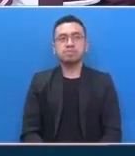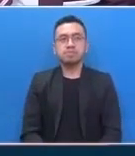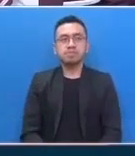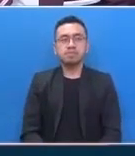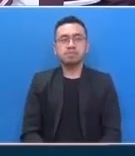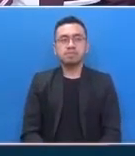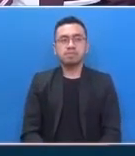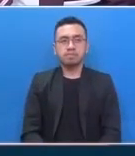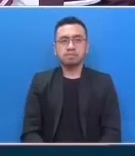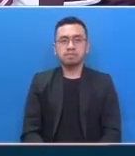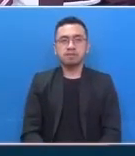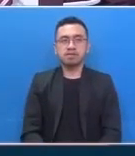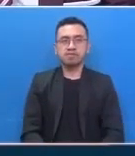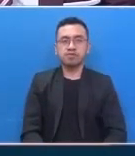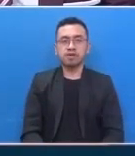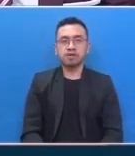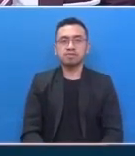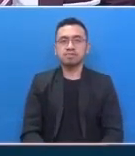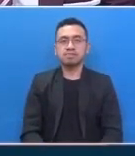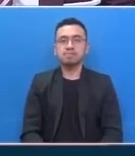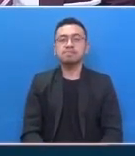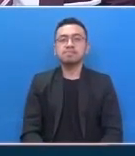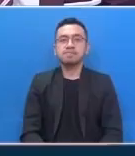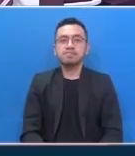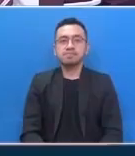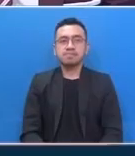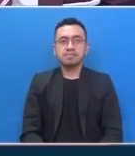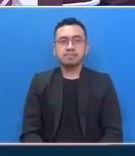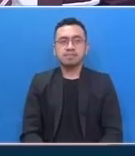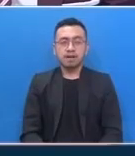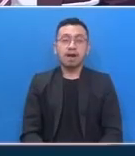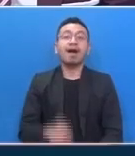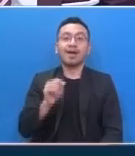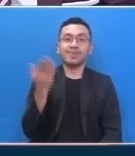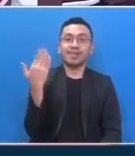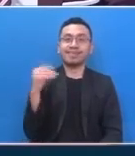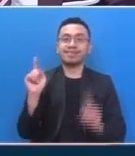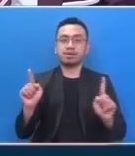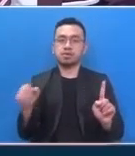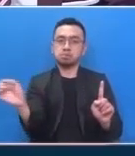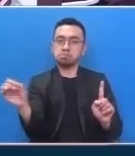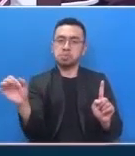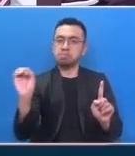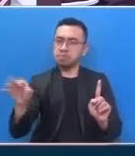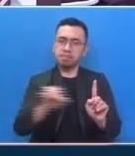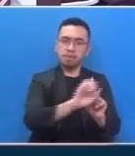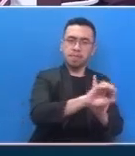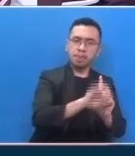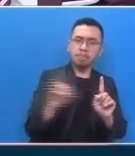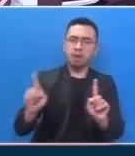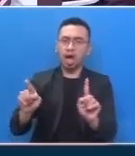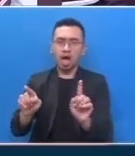Pal Bagaimana kemudian eh tidak sampai perdebatan atau pro dan kontra perbedaan Sikap mereka ini